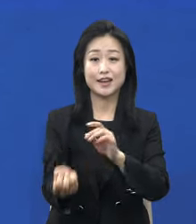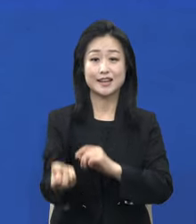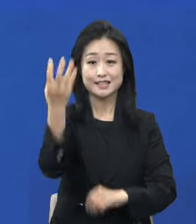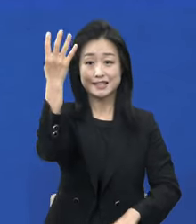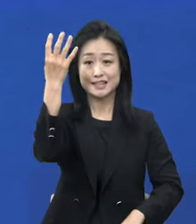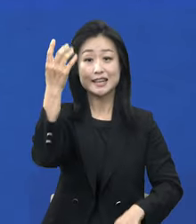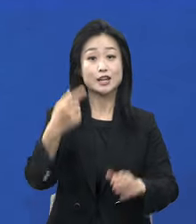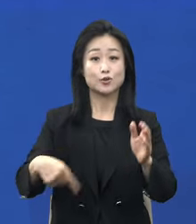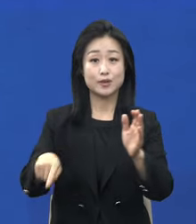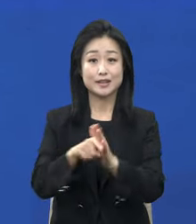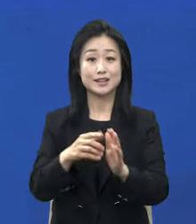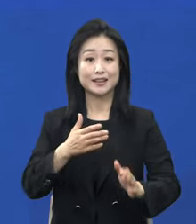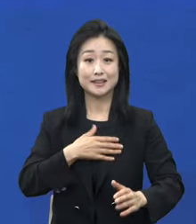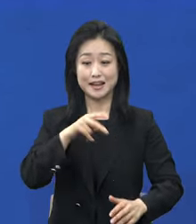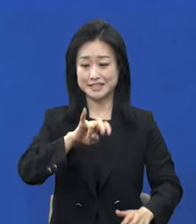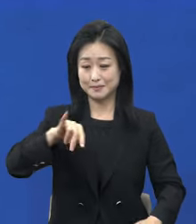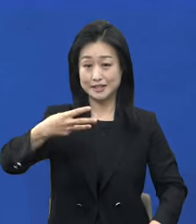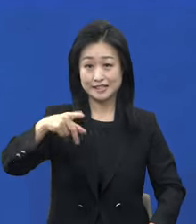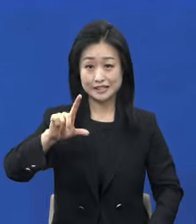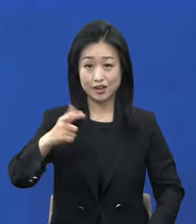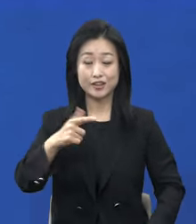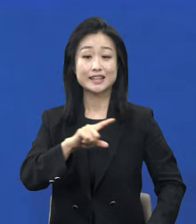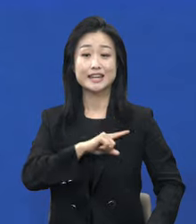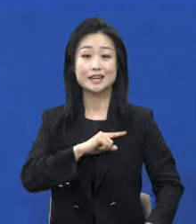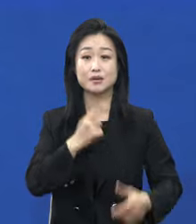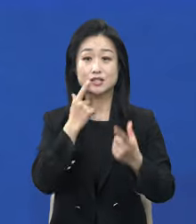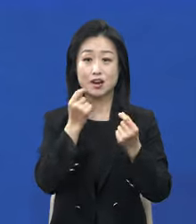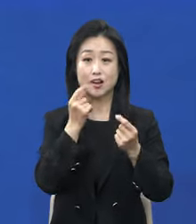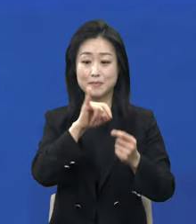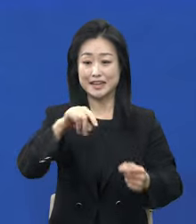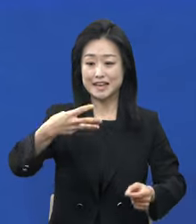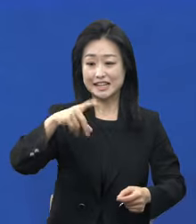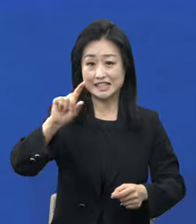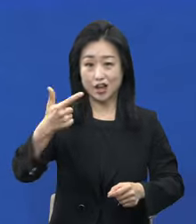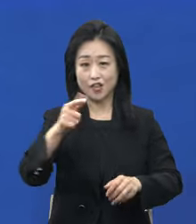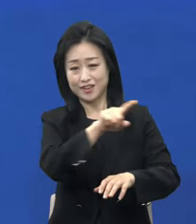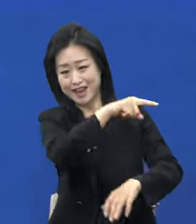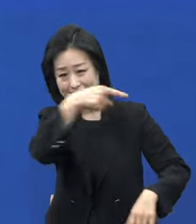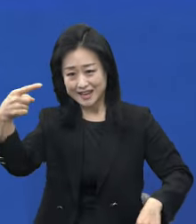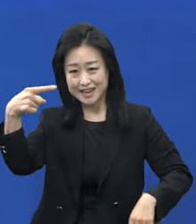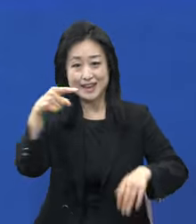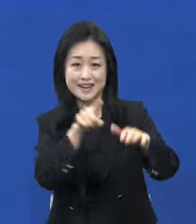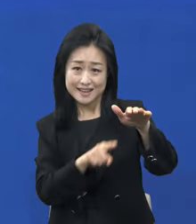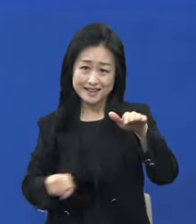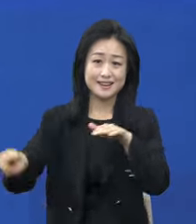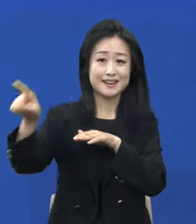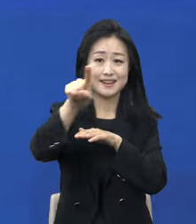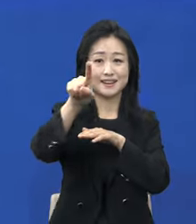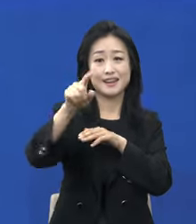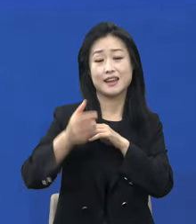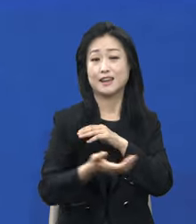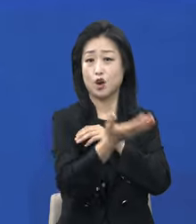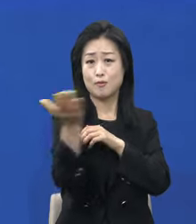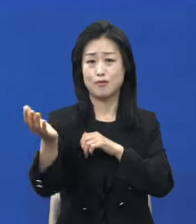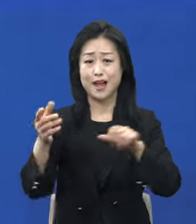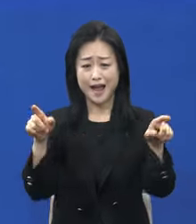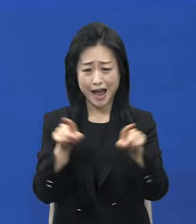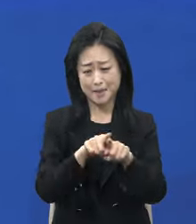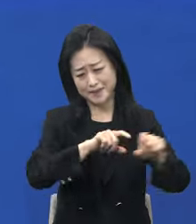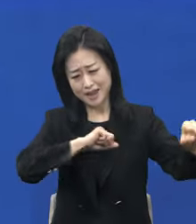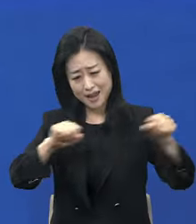이 심일선이 이름처럼 일선에서 최일선에서 동기 여러분과